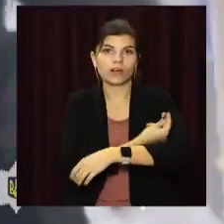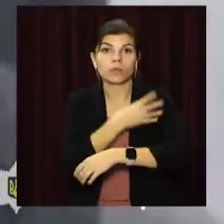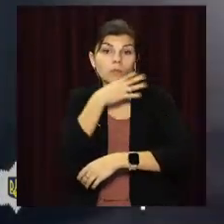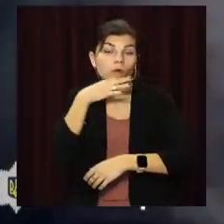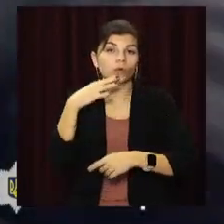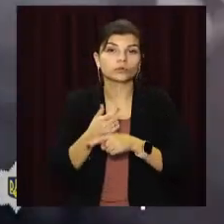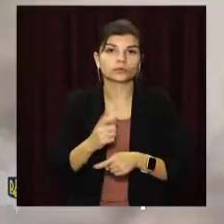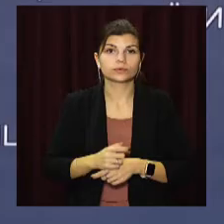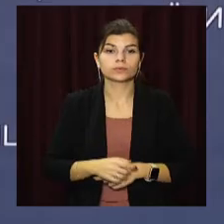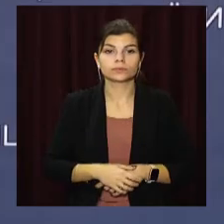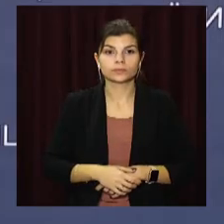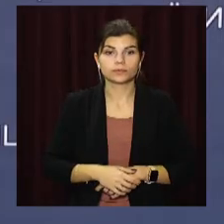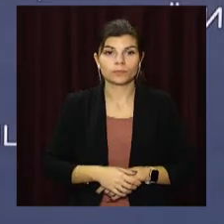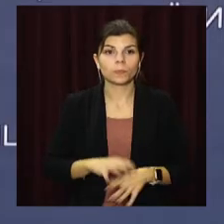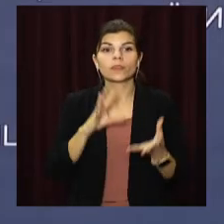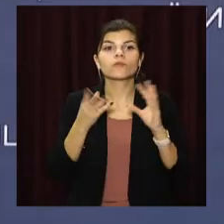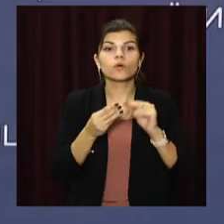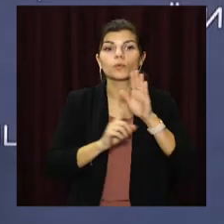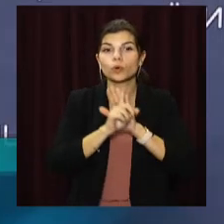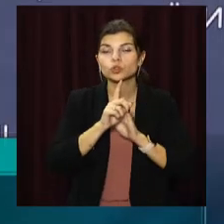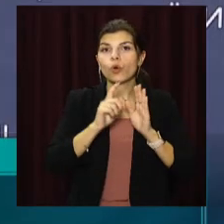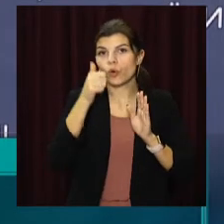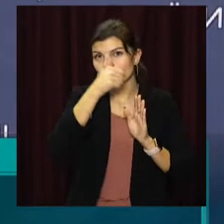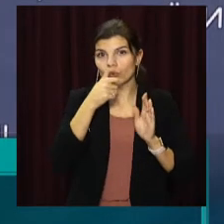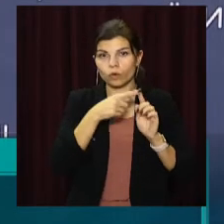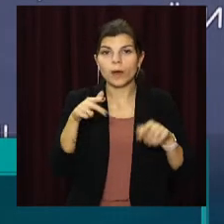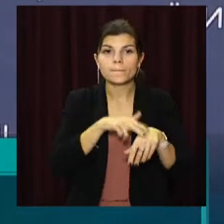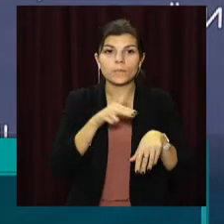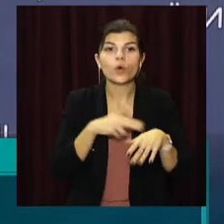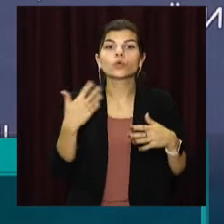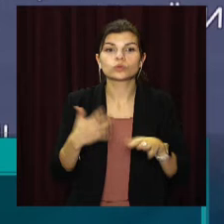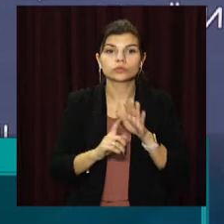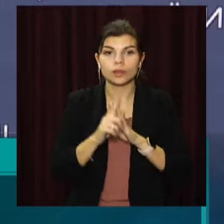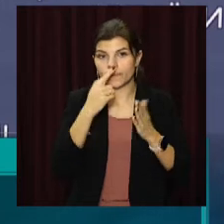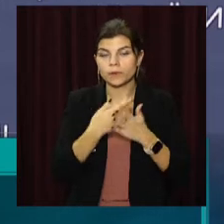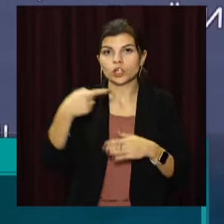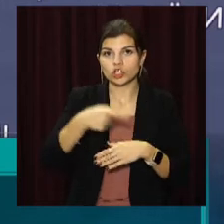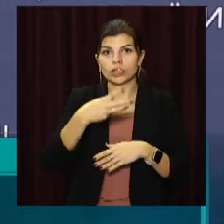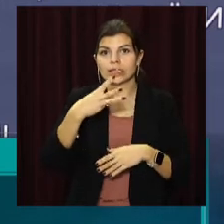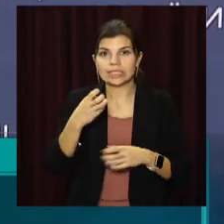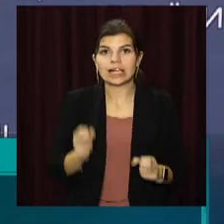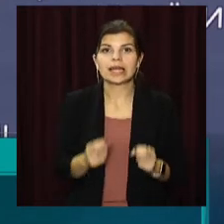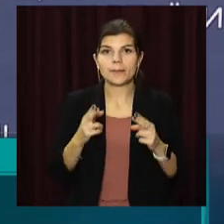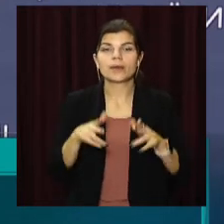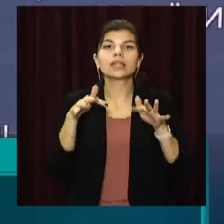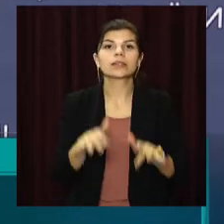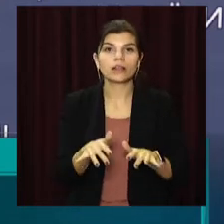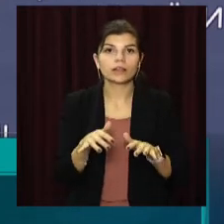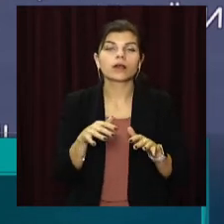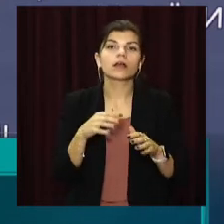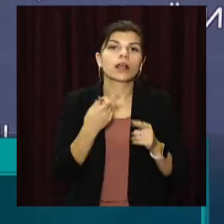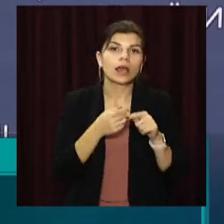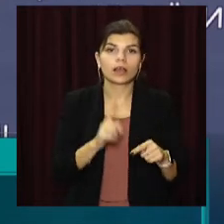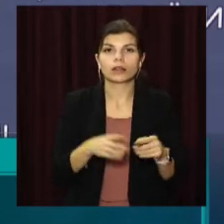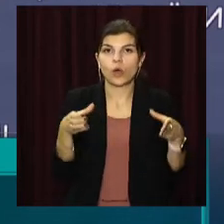вакцинацію. Загалом з початку року поліцейські розпочали майже 1300 кримінальних проваджень злочинів